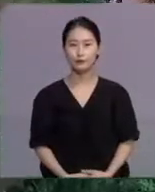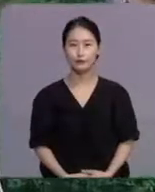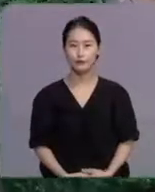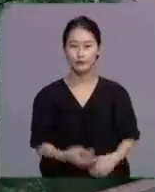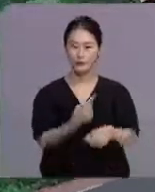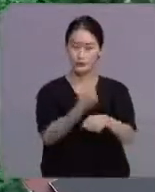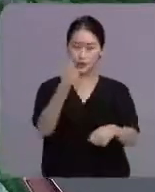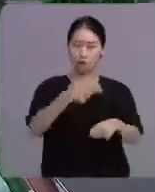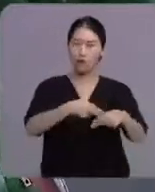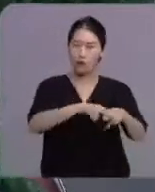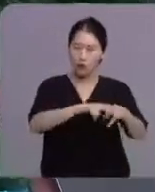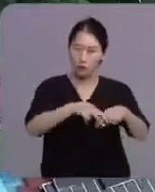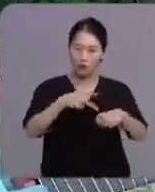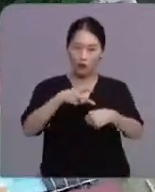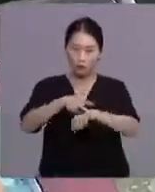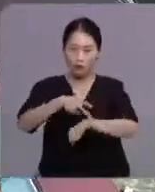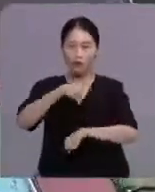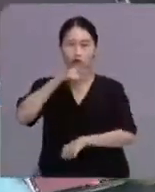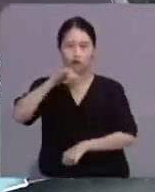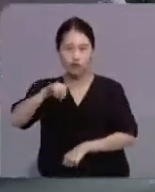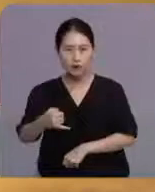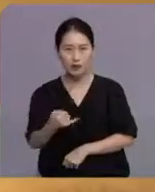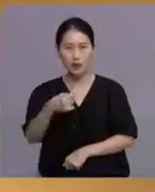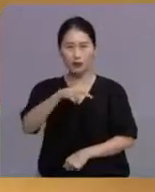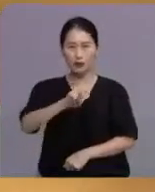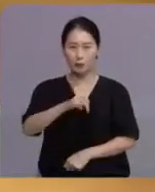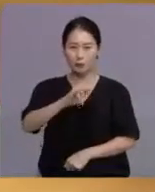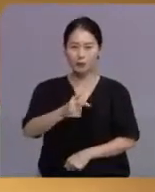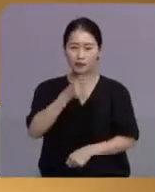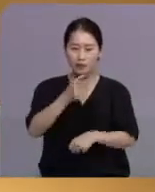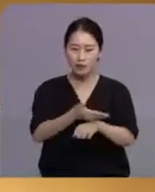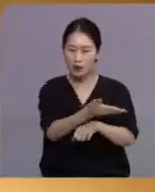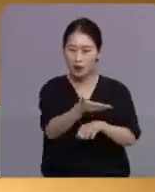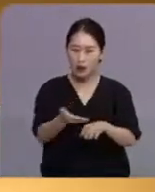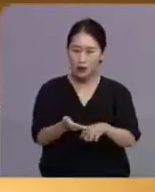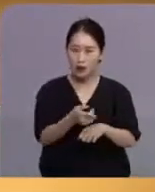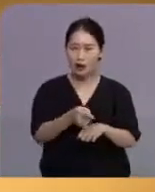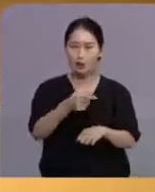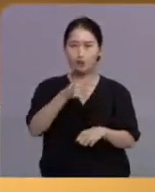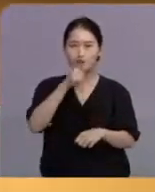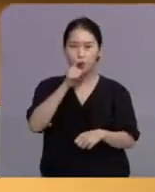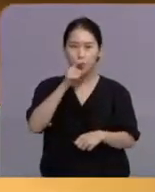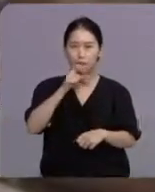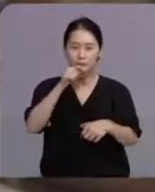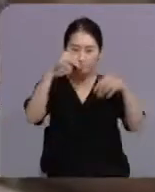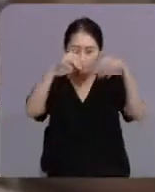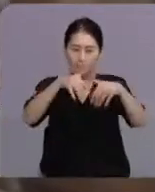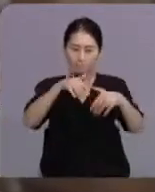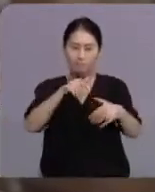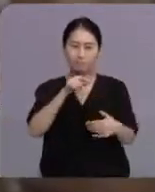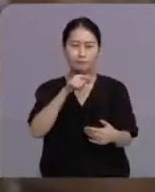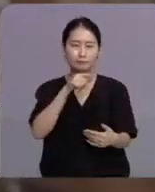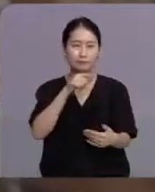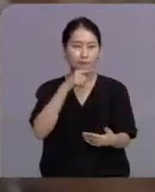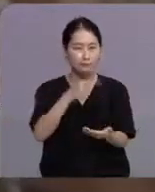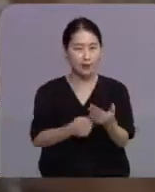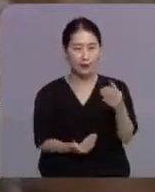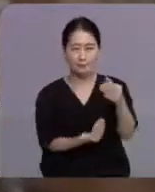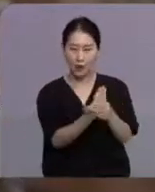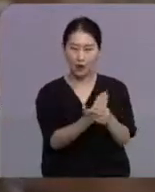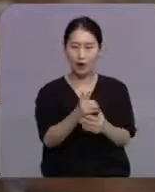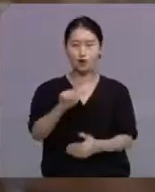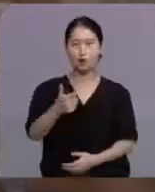지난해 남원과 임실 순창 등 섬진강 유역 3개 시 군에서 발생한 수에 팩은 680 억원 정도